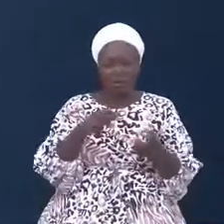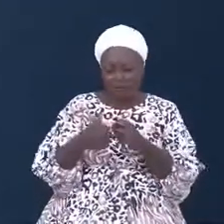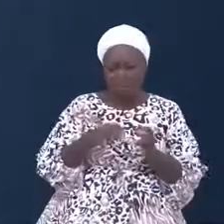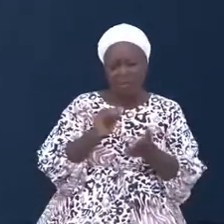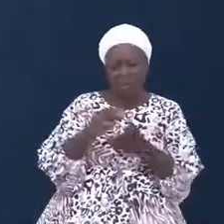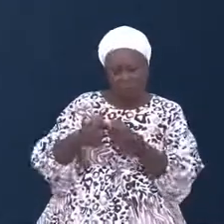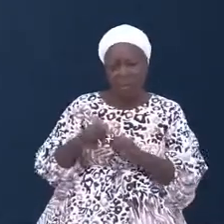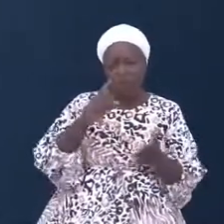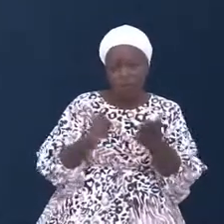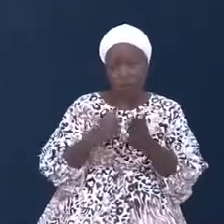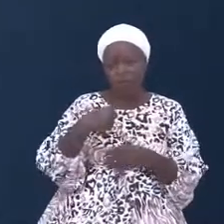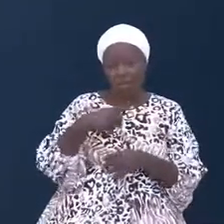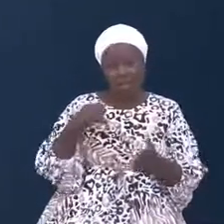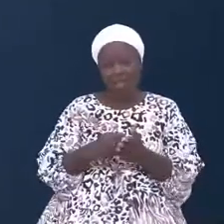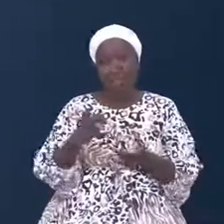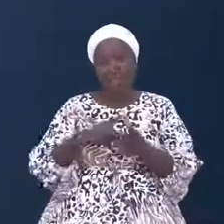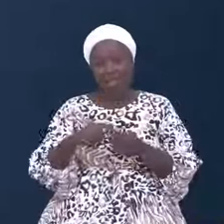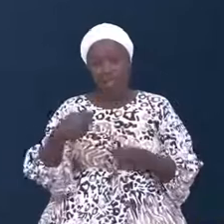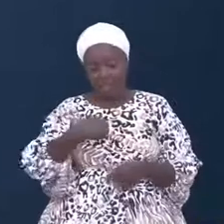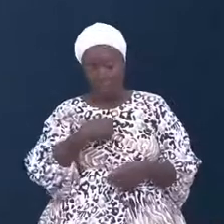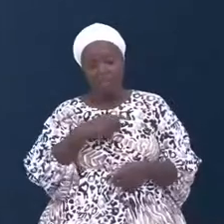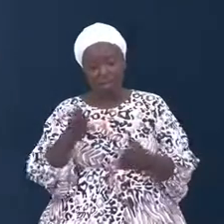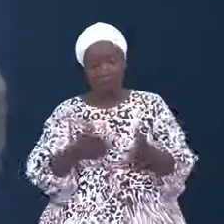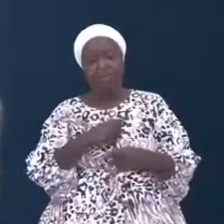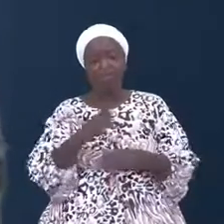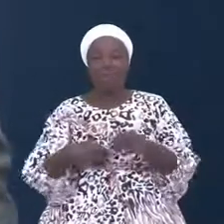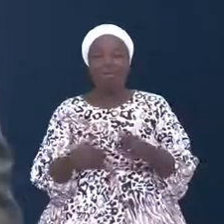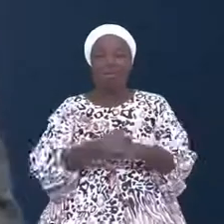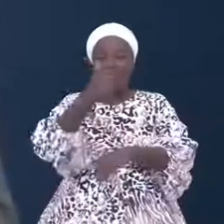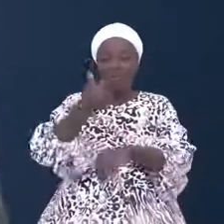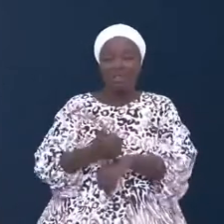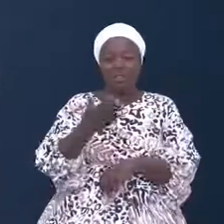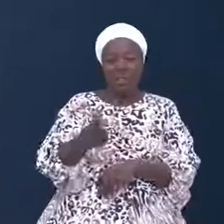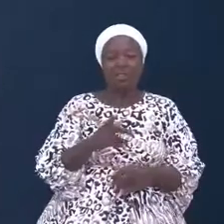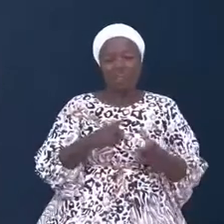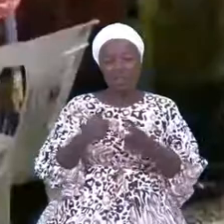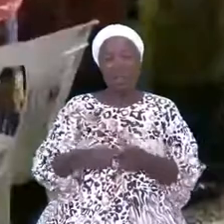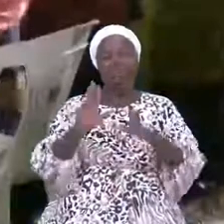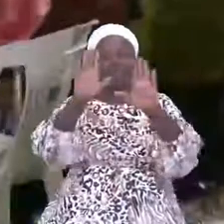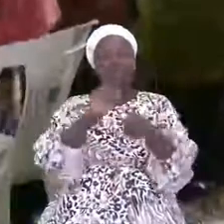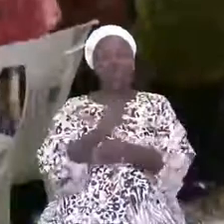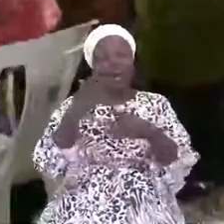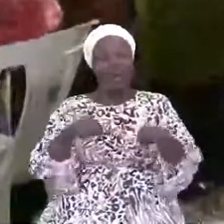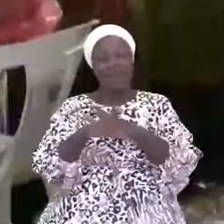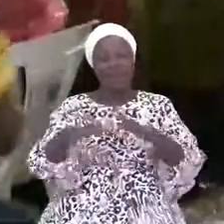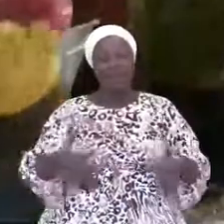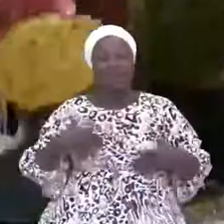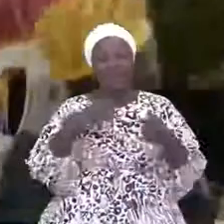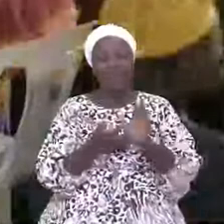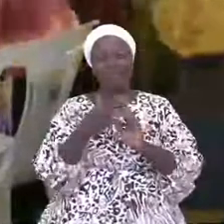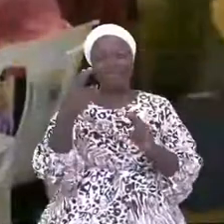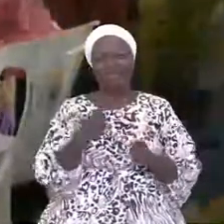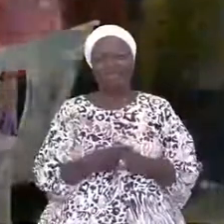mentionne tel problème. Une fois que tu mentionnes le problème, moi je vais donner la confirmation d'ici et le miracle